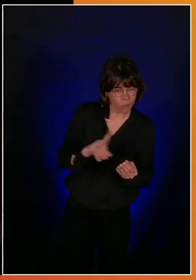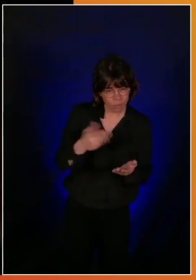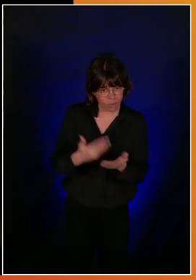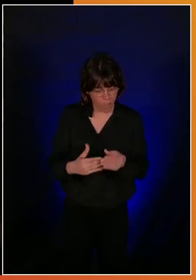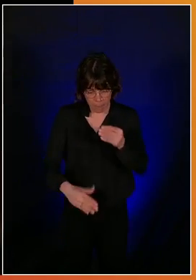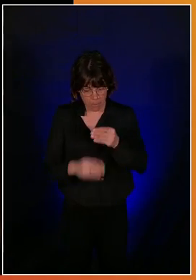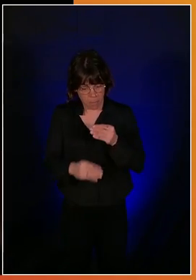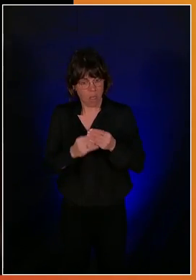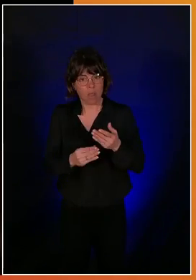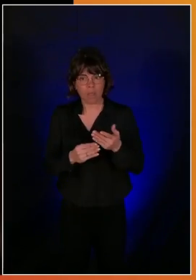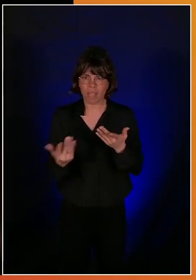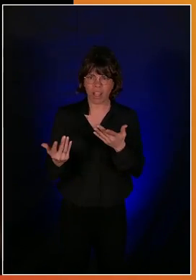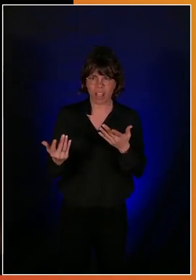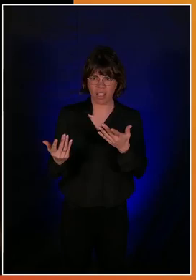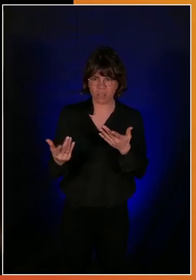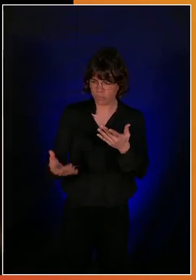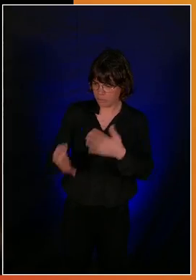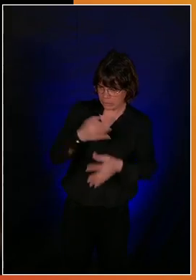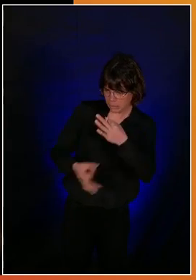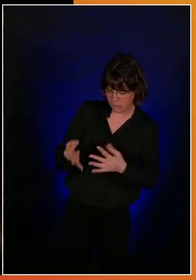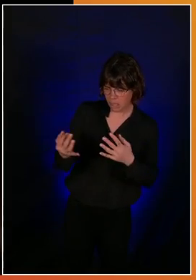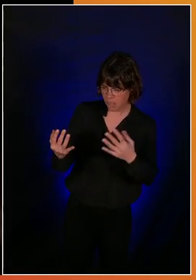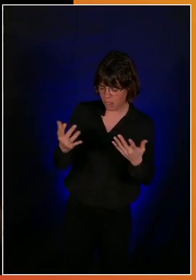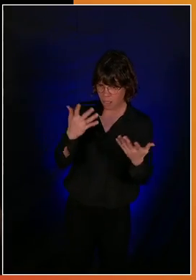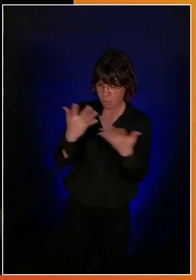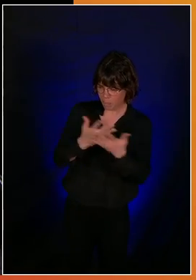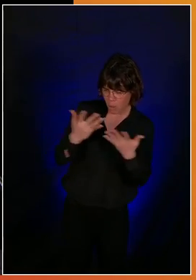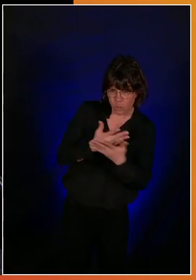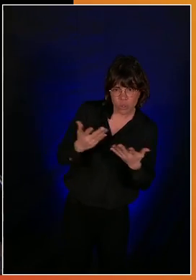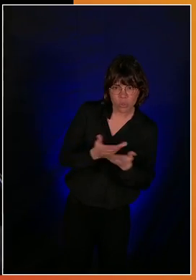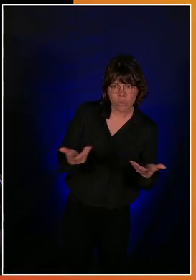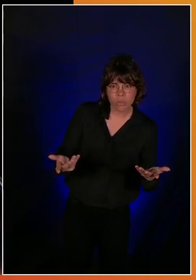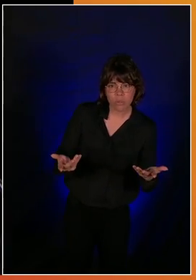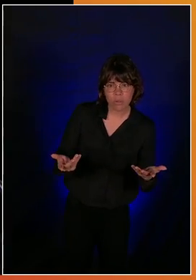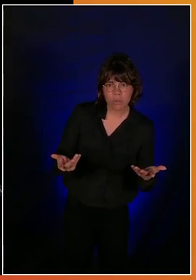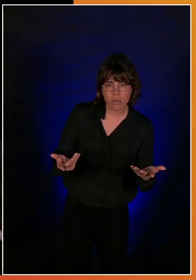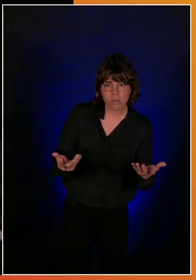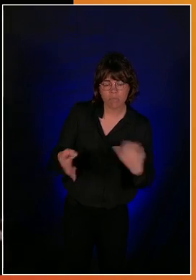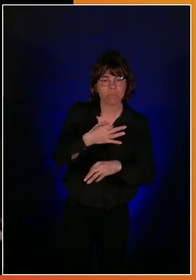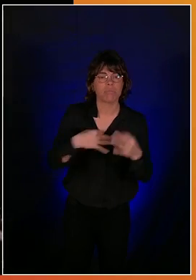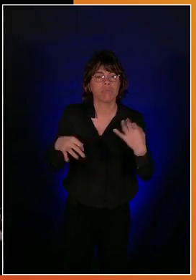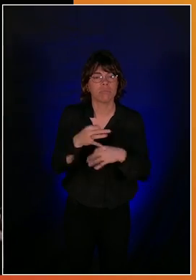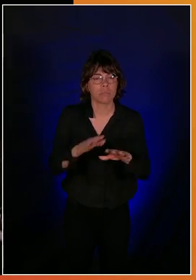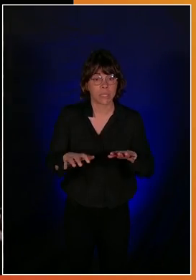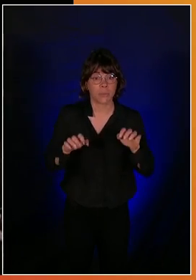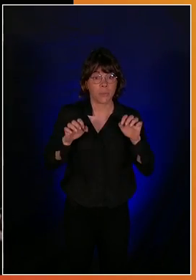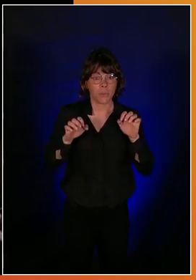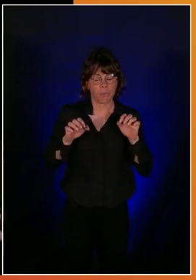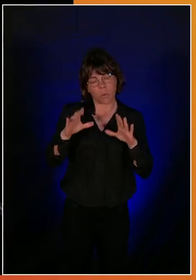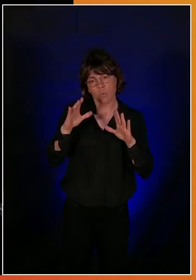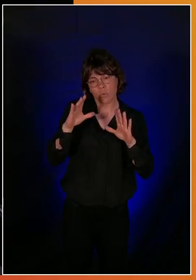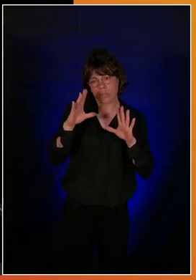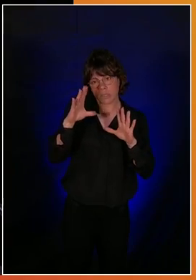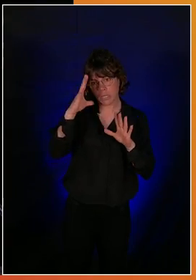camarade mais il est géométrie variable toutes les 2 minutes là alors c'est le même c'est le même soyons sérieux bon